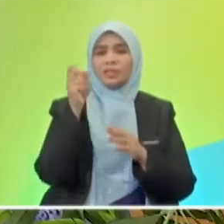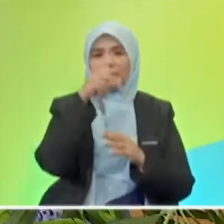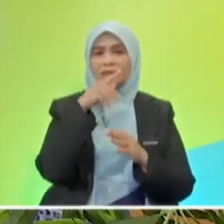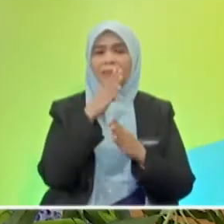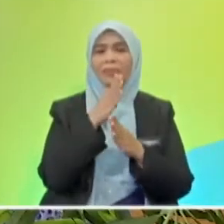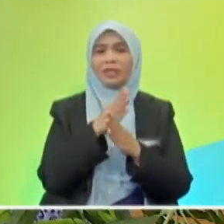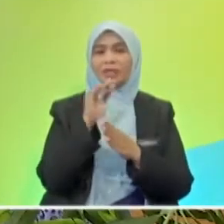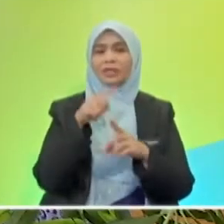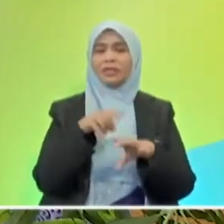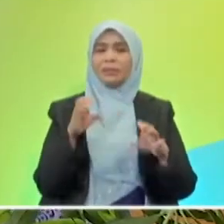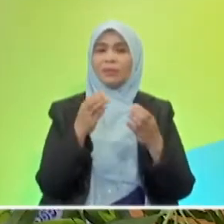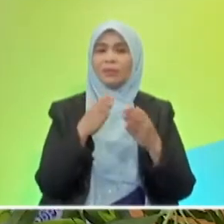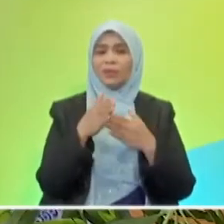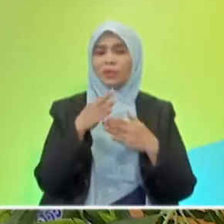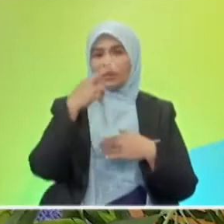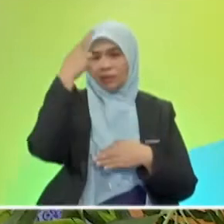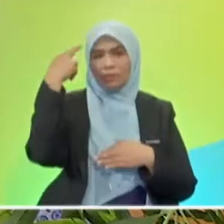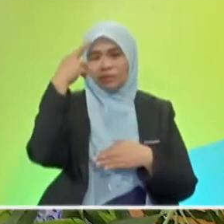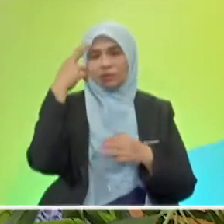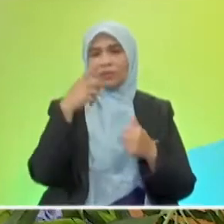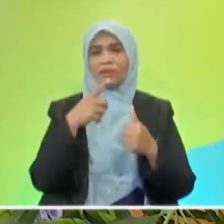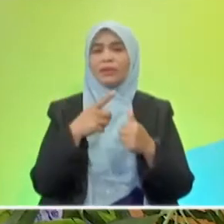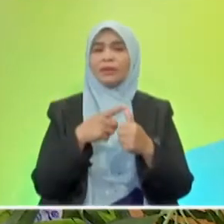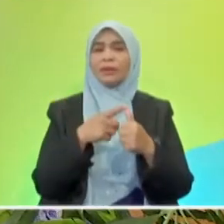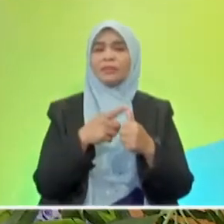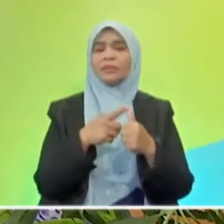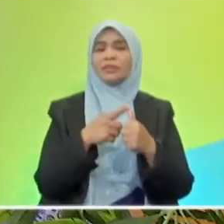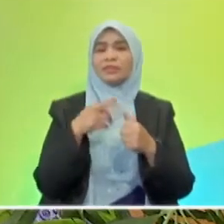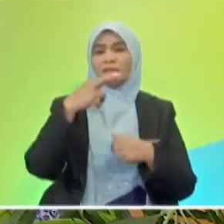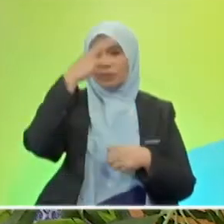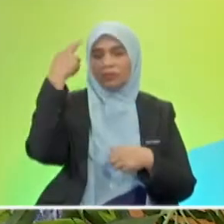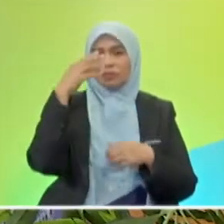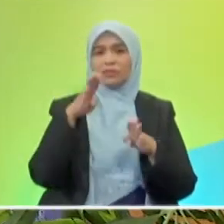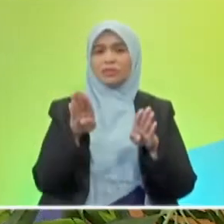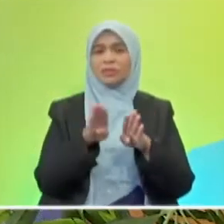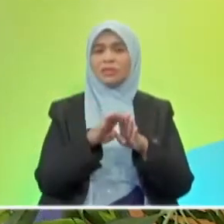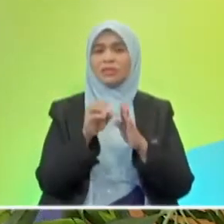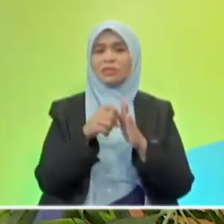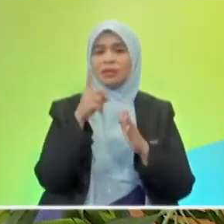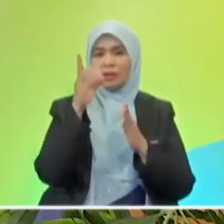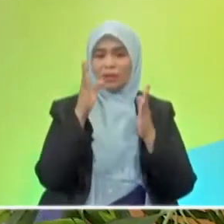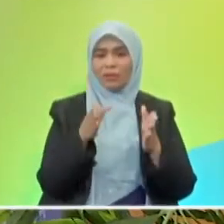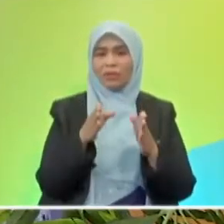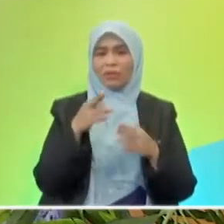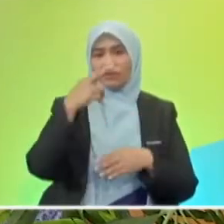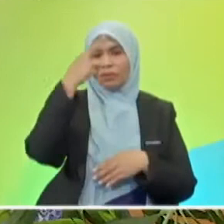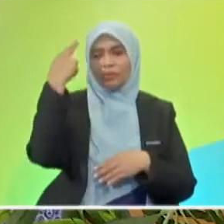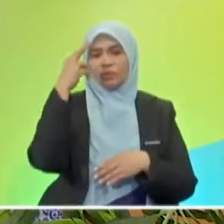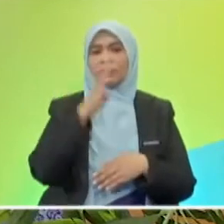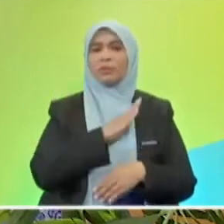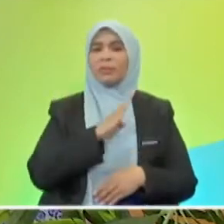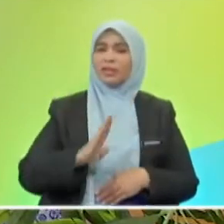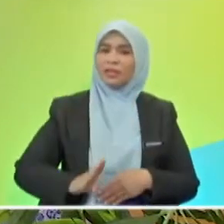Rasulullah Baiklah yang pertama Rasulullah sebagai seorang rasul sudah pastilah eh baginde memiliki